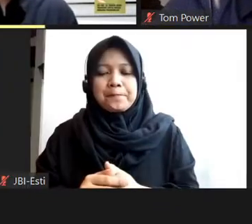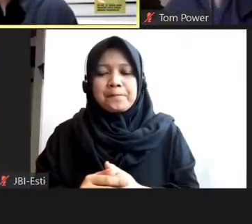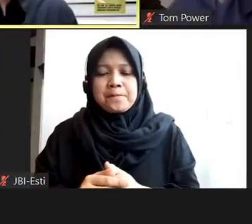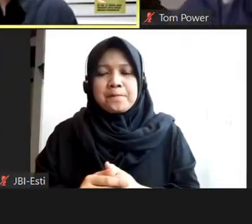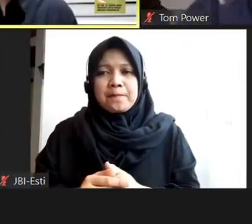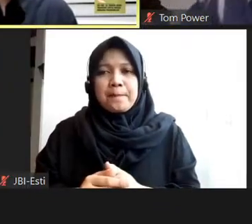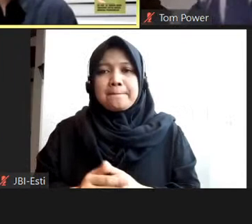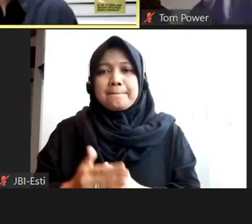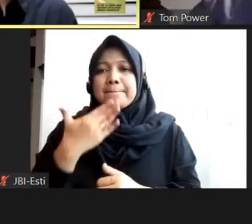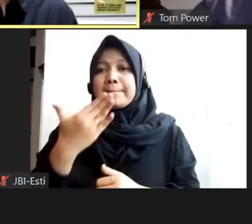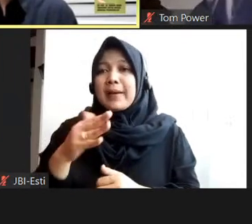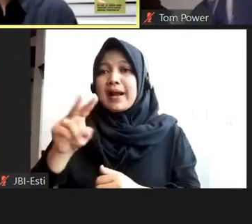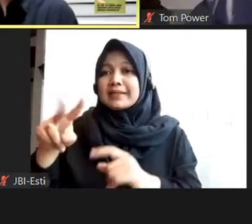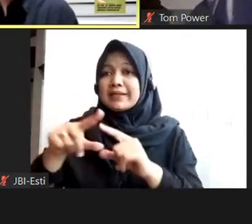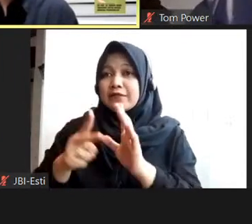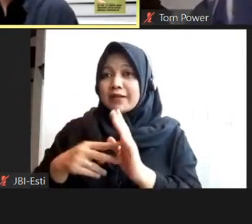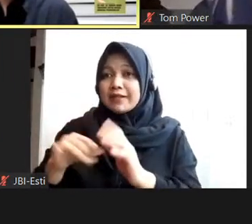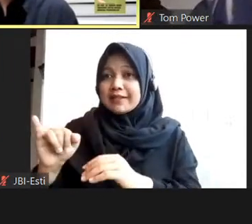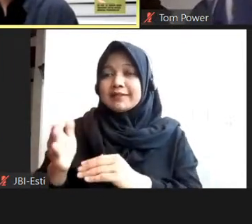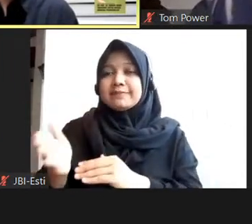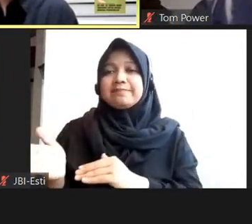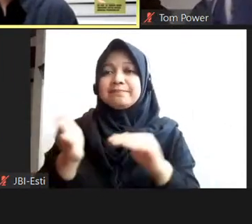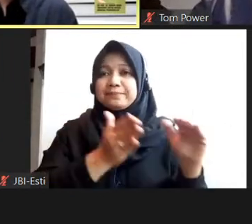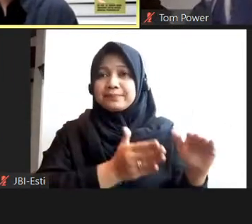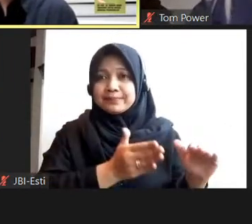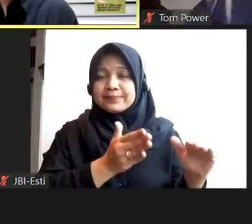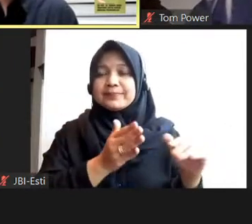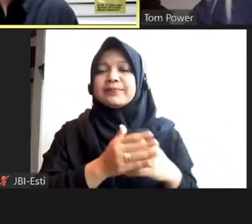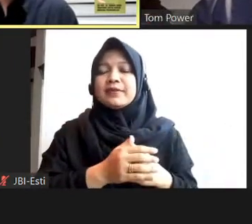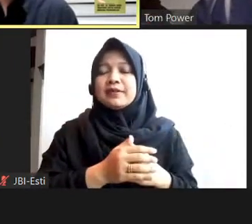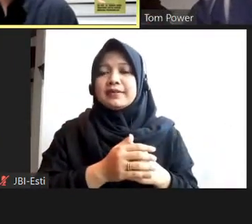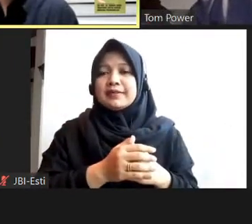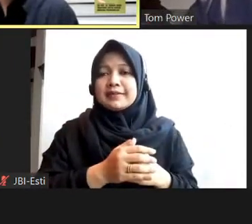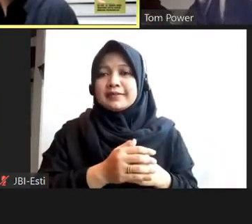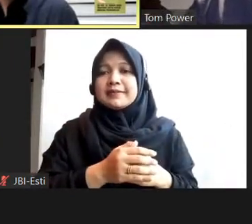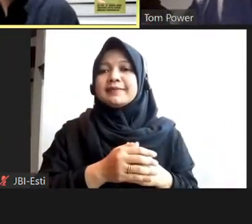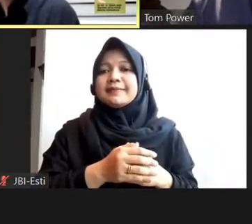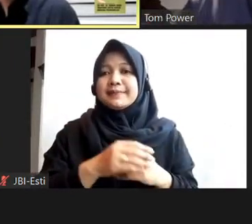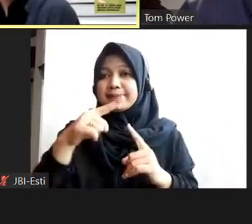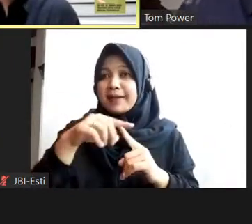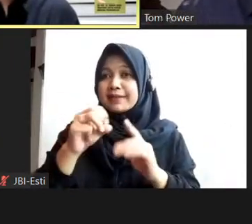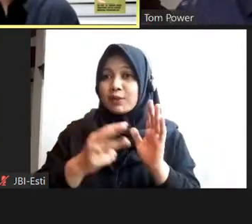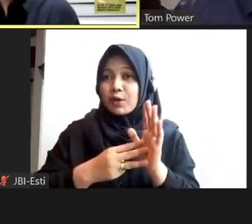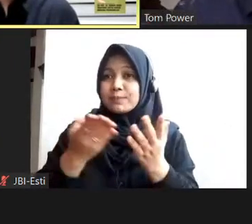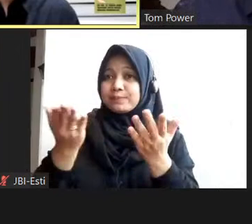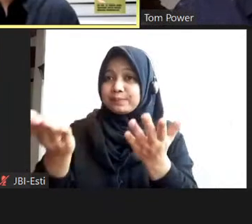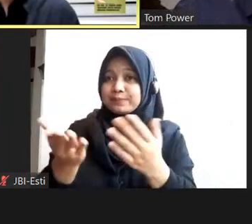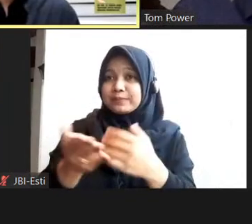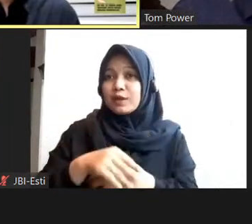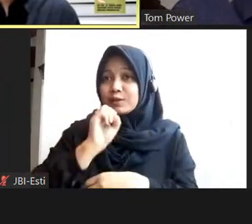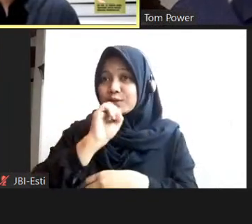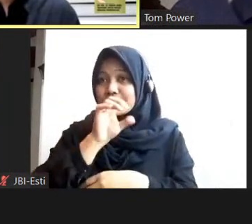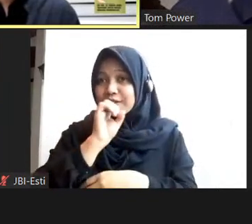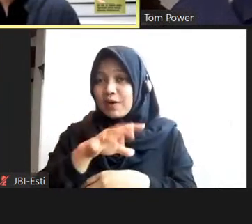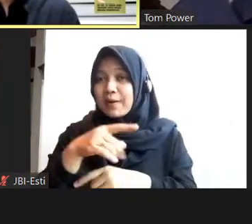Terima kasih, Fani. Selanjutnya saya serahkan ke Mas Tom, silakan menjawab